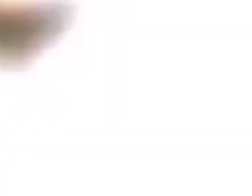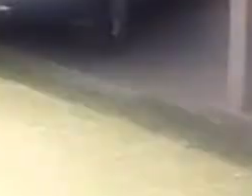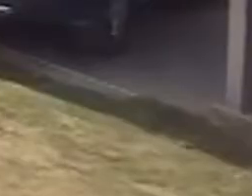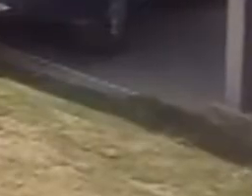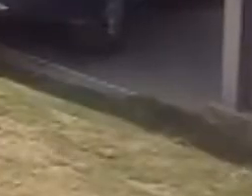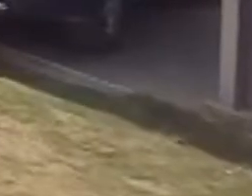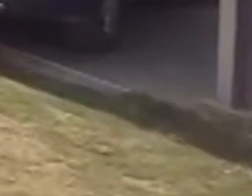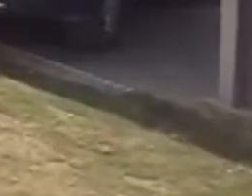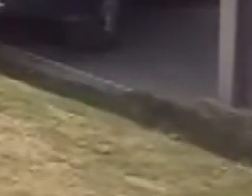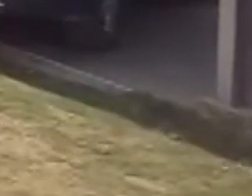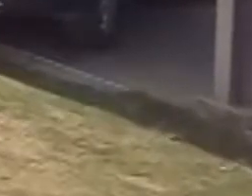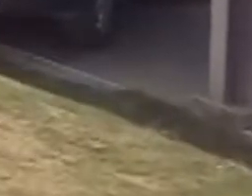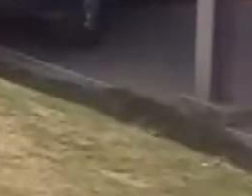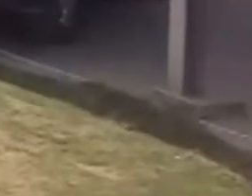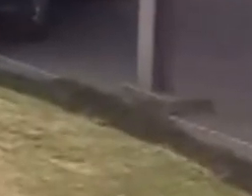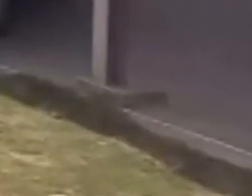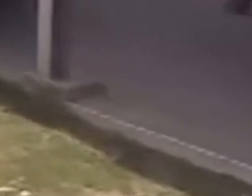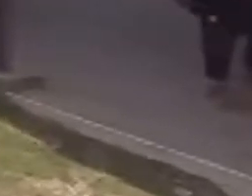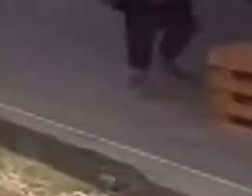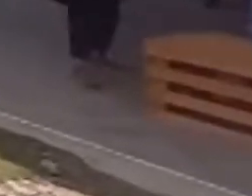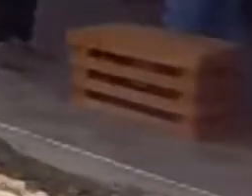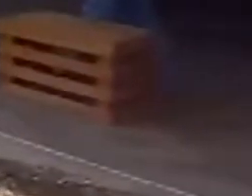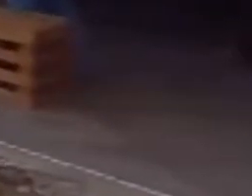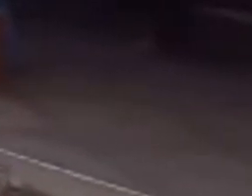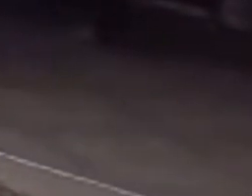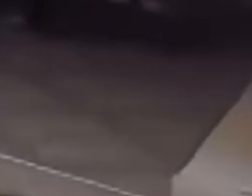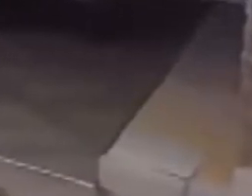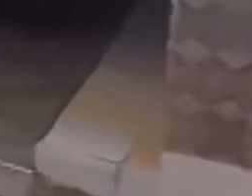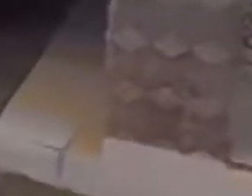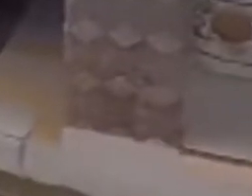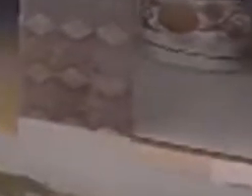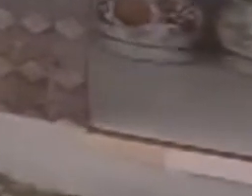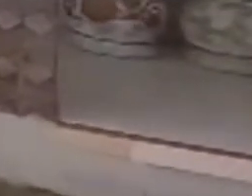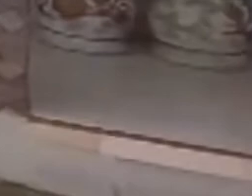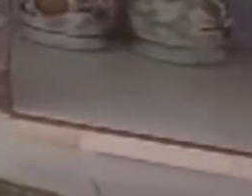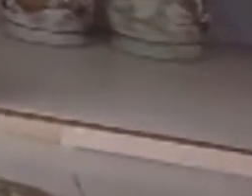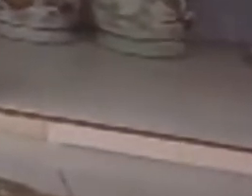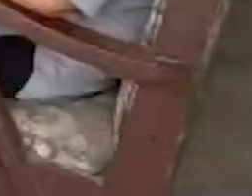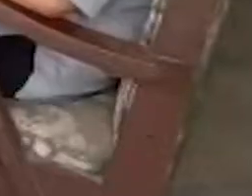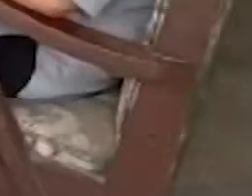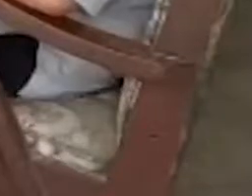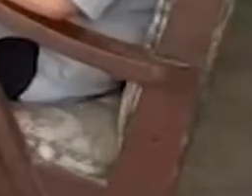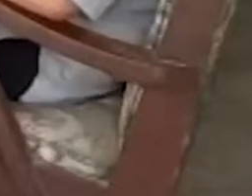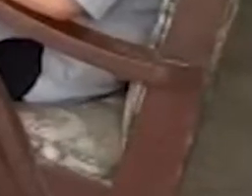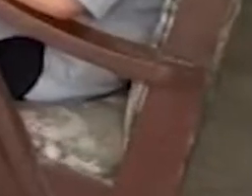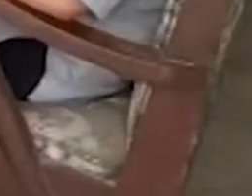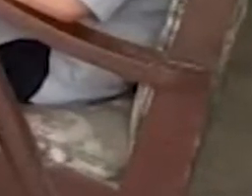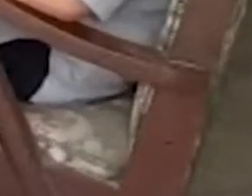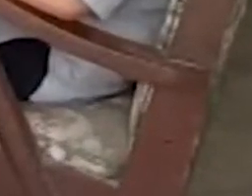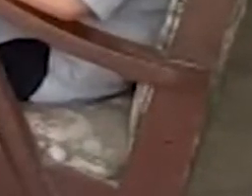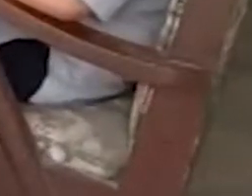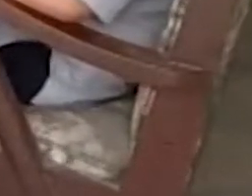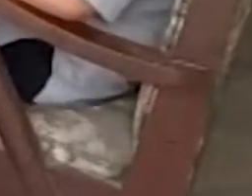Keluarga besar di Natar Lampung Selatan mengaku terkejut. Mereka tidak menyangka anggota keluarga yang selama ini dinyatakan hilang ditemukan masih